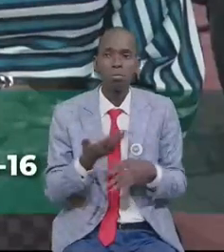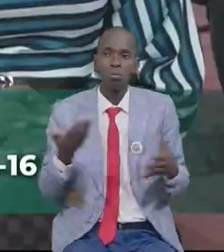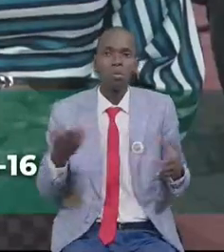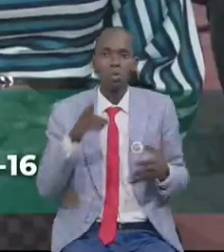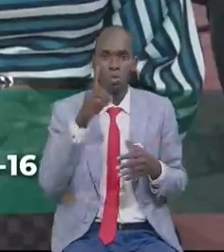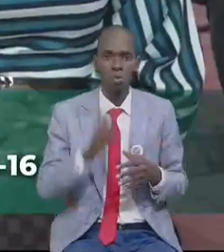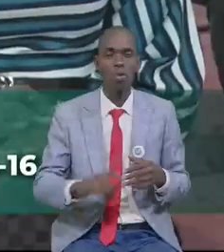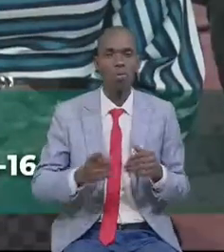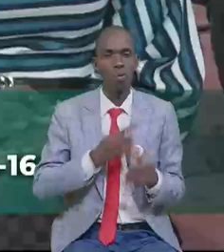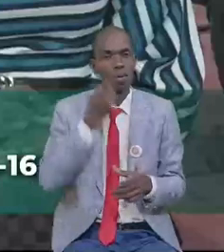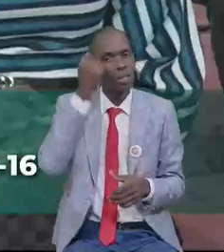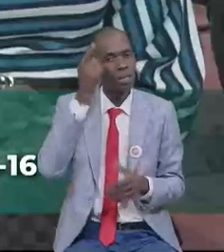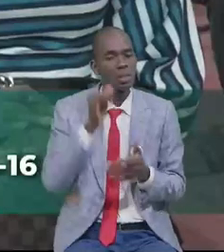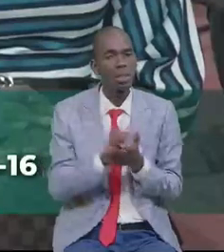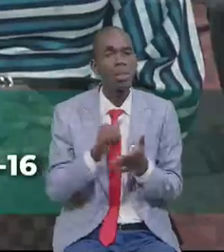devons comprendre